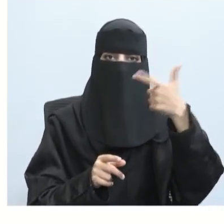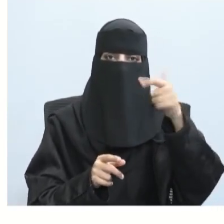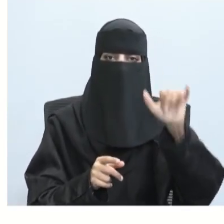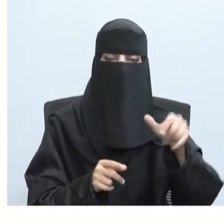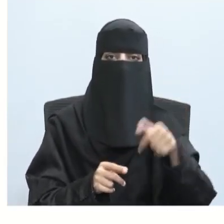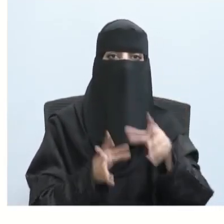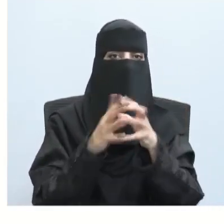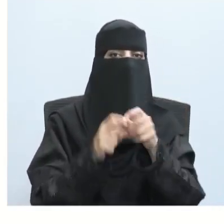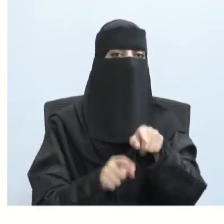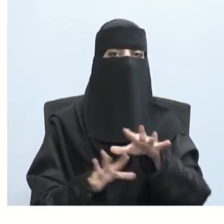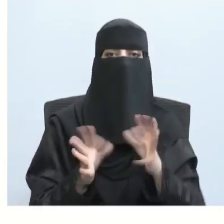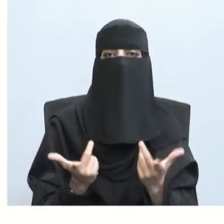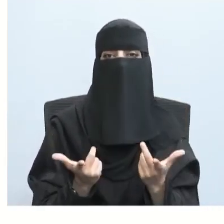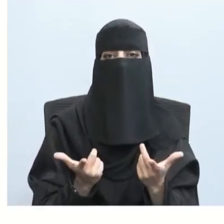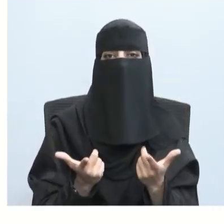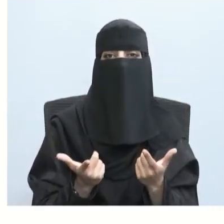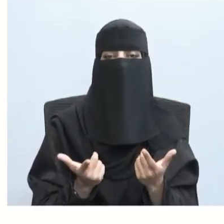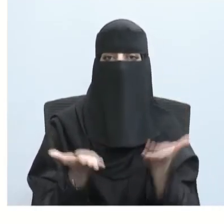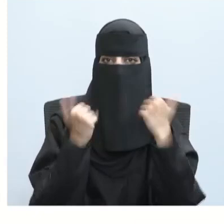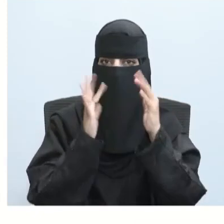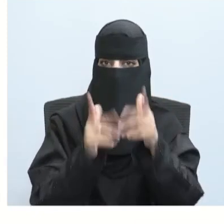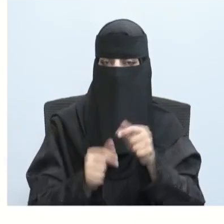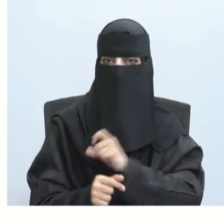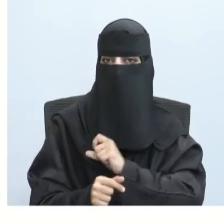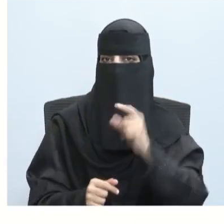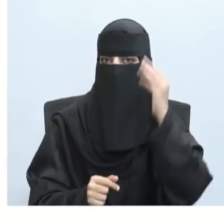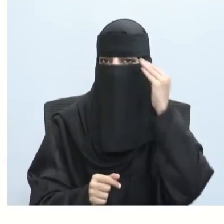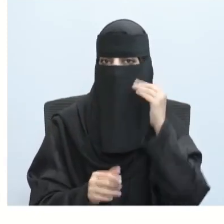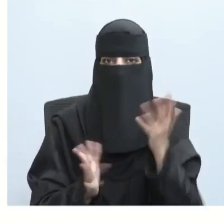بالتغير الفيزيائي عزيزي الطالب وعزيزه الطالبه